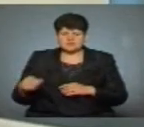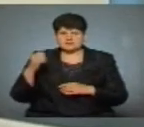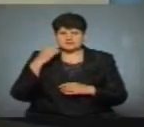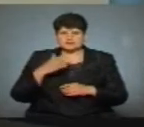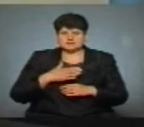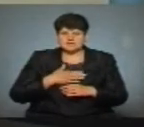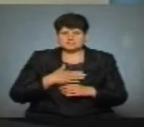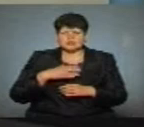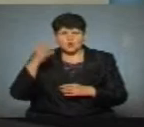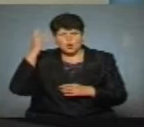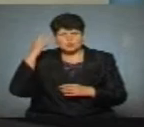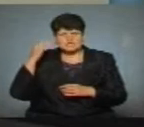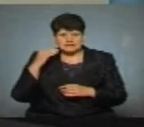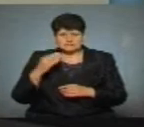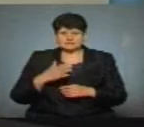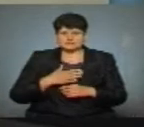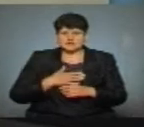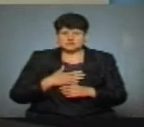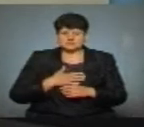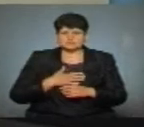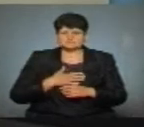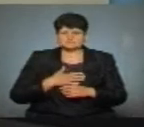славних козаків, наших славних